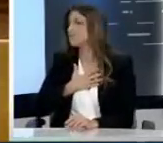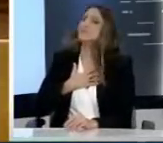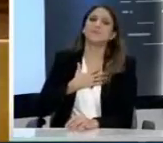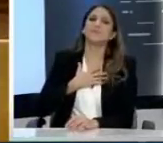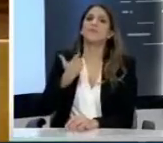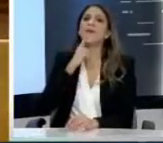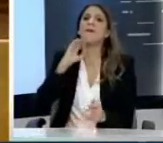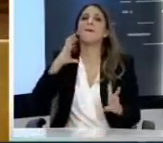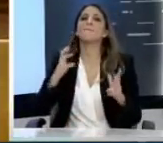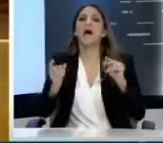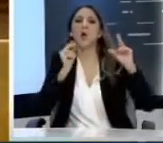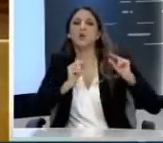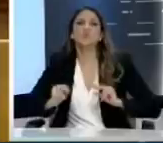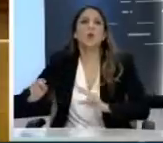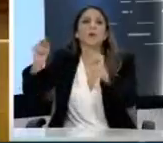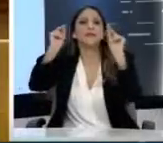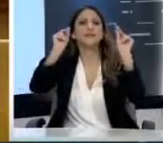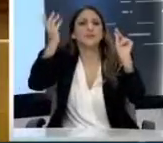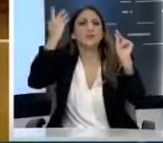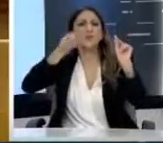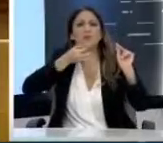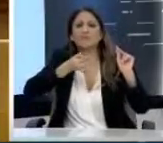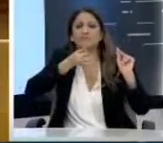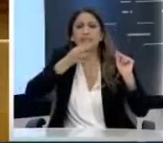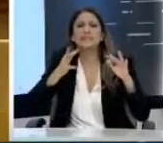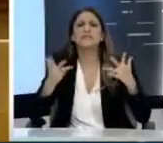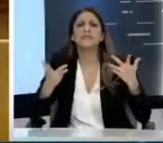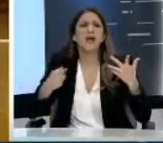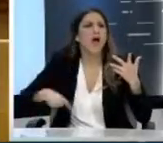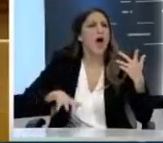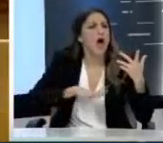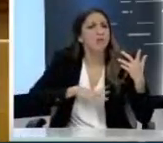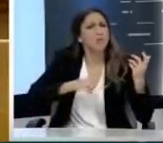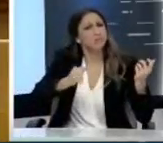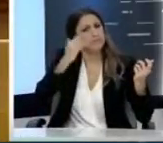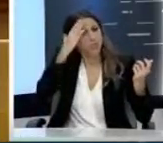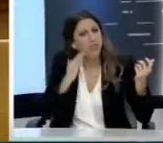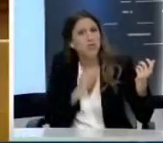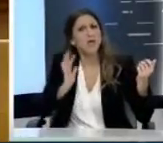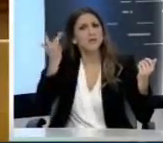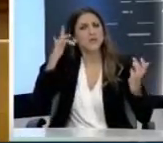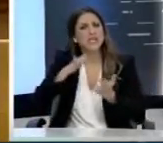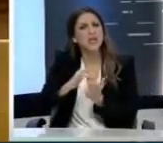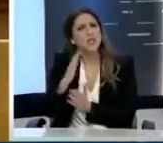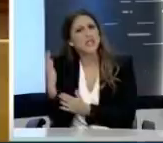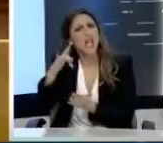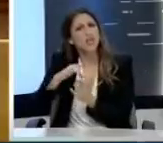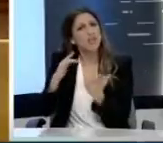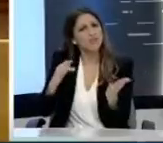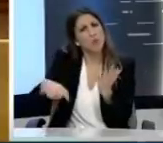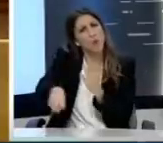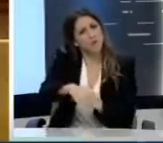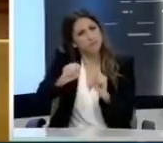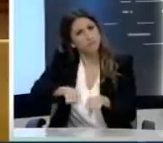της παγκοσμιοποίησης, τι ήτανε που το πιστέψανε και κεντροαριστεροί και κεντροδεξί,